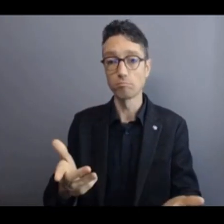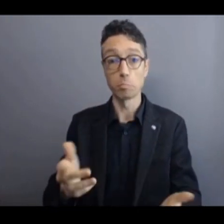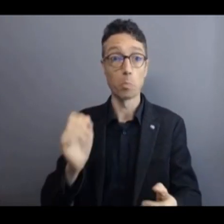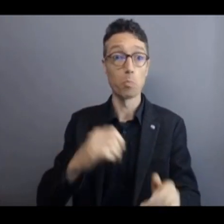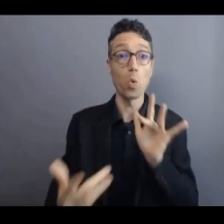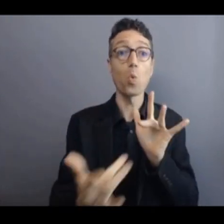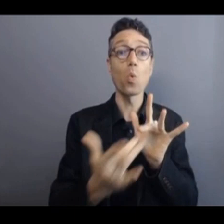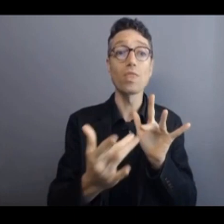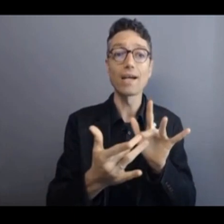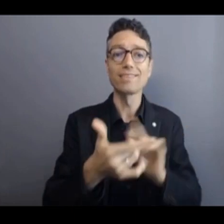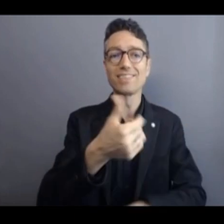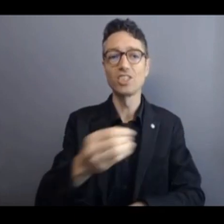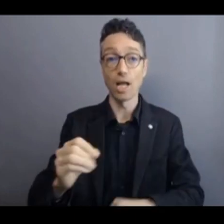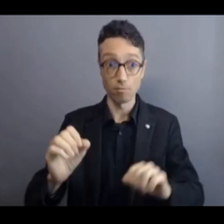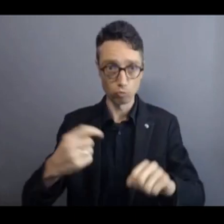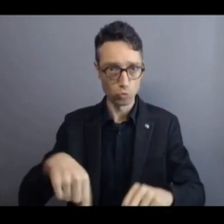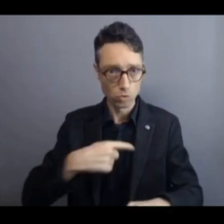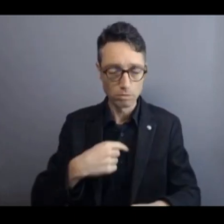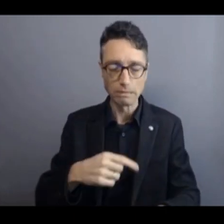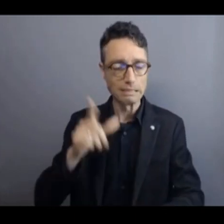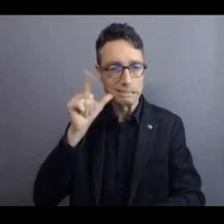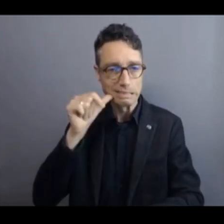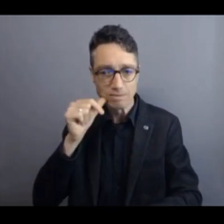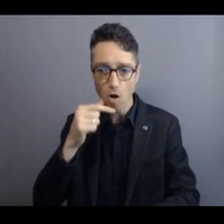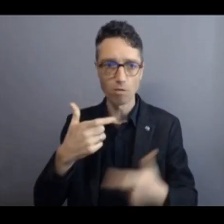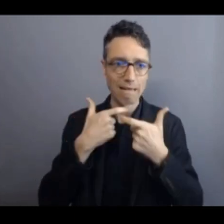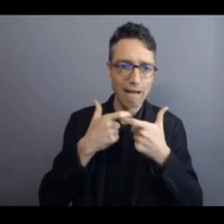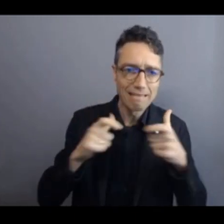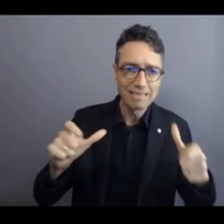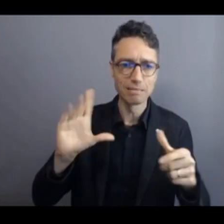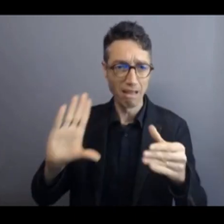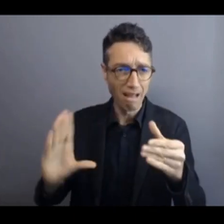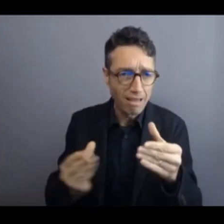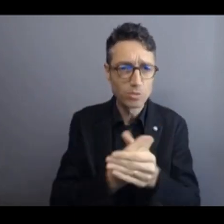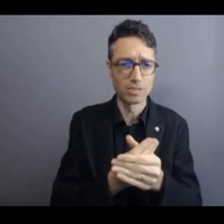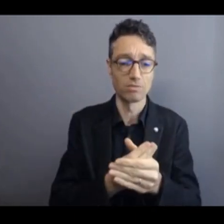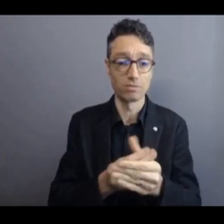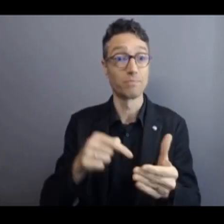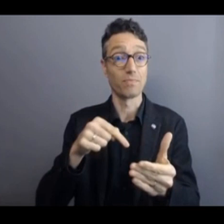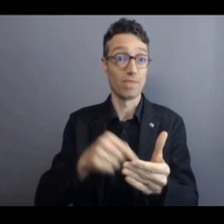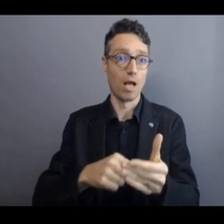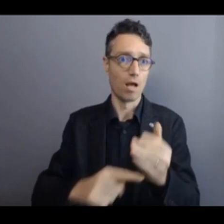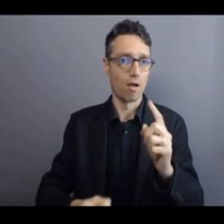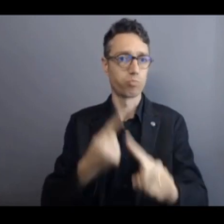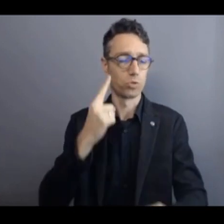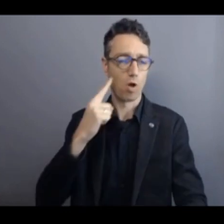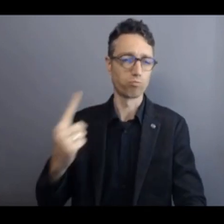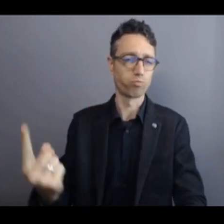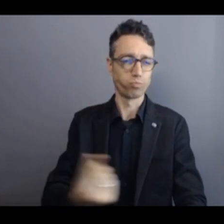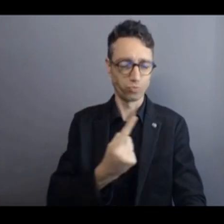et le digital fait partie de l'expérience client dans son ensemble. Donc on sait, c'était